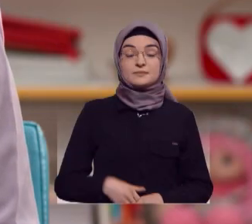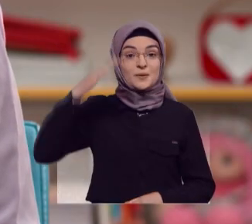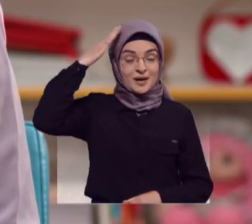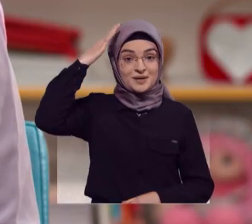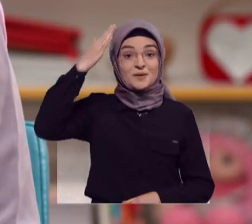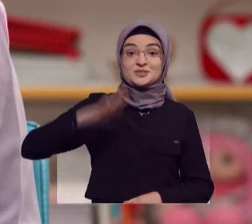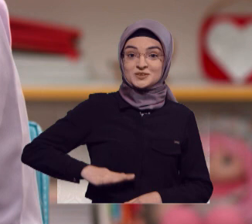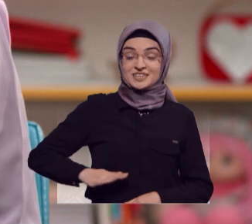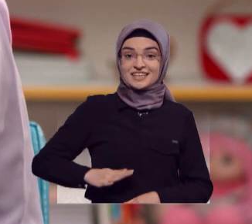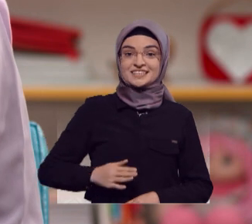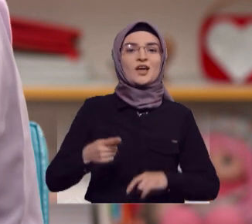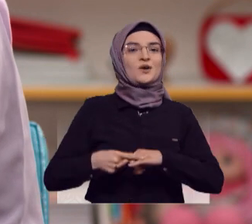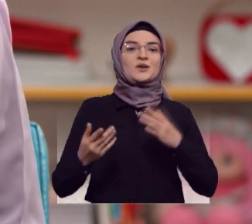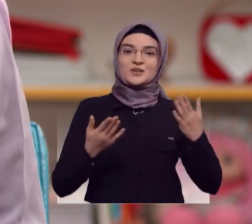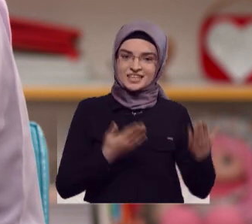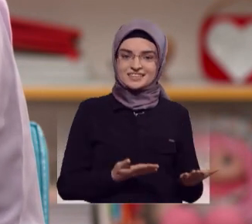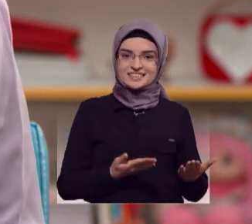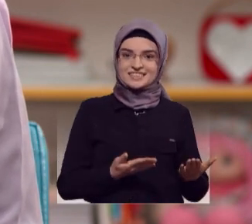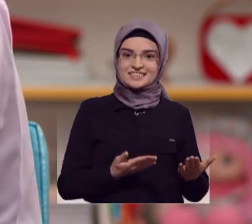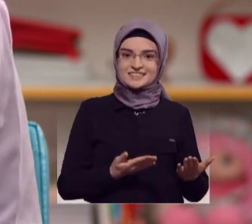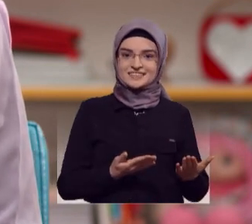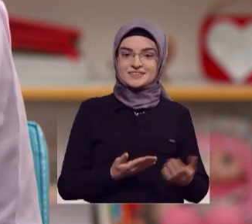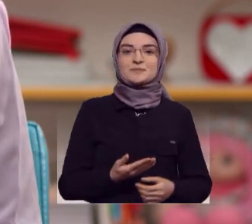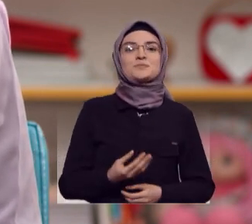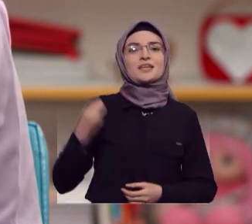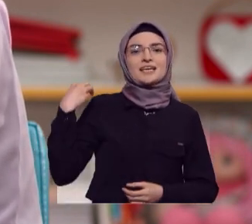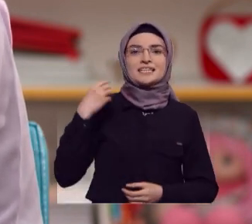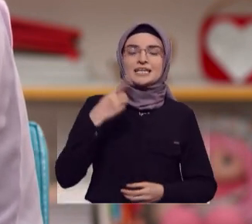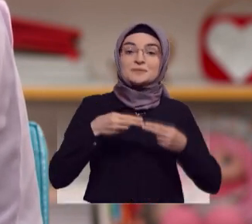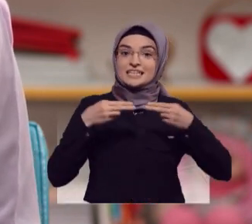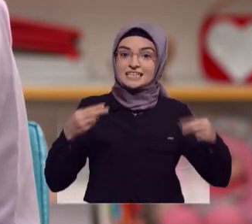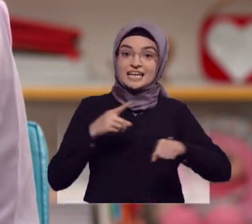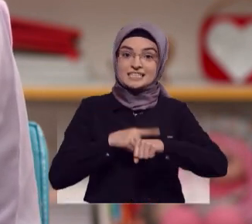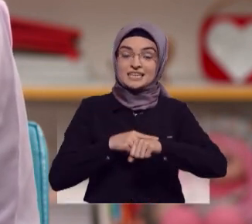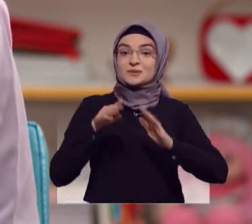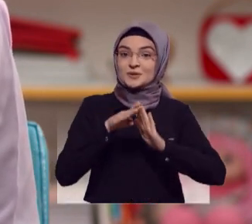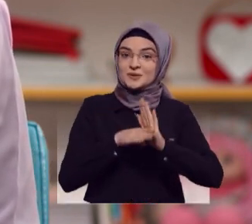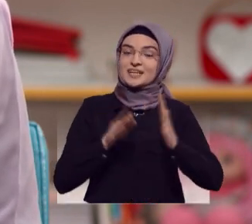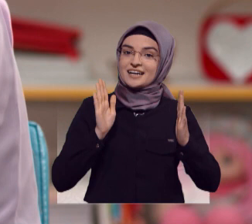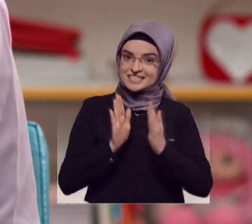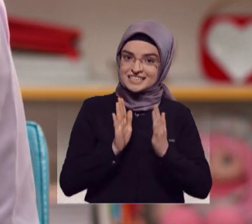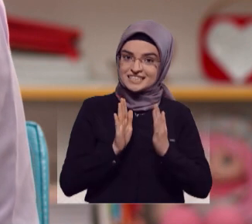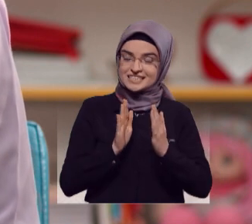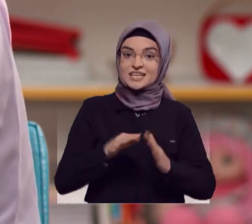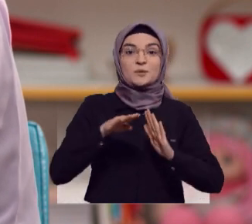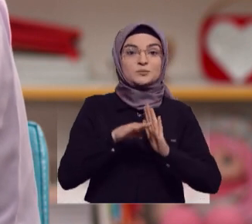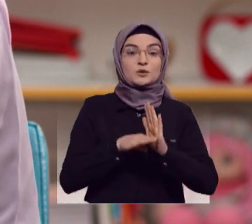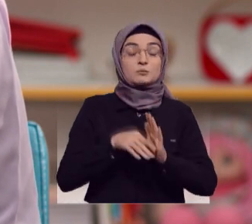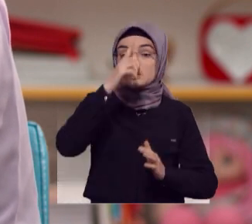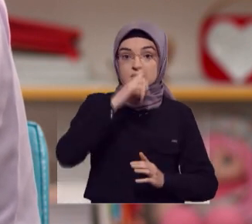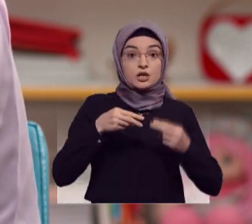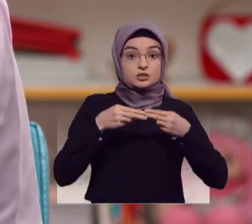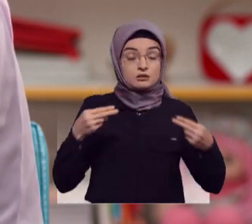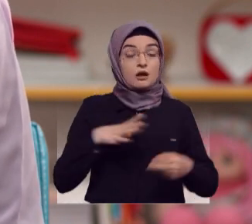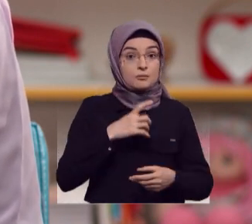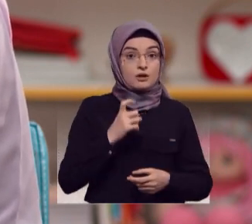Merhaba çocuklar, hoş geldiniz ekran başına. Yeni bir Hikaye Saati programıyla karşınızdayız. Programımızda sadece hikayeler